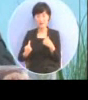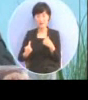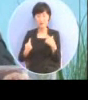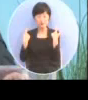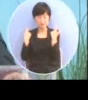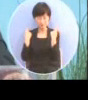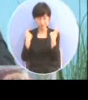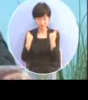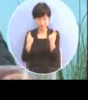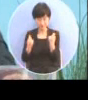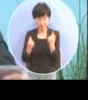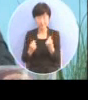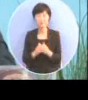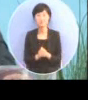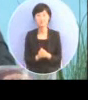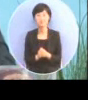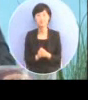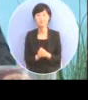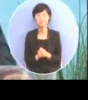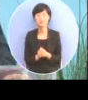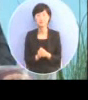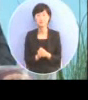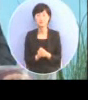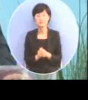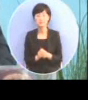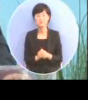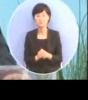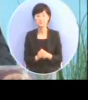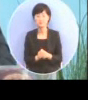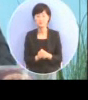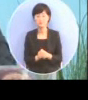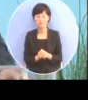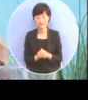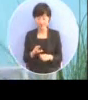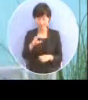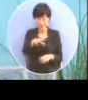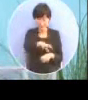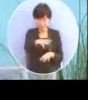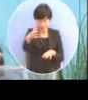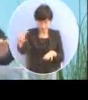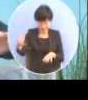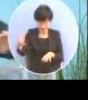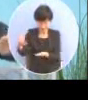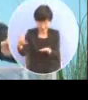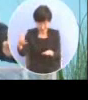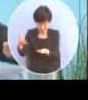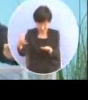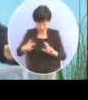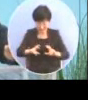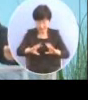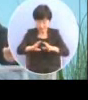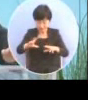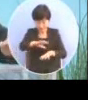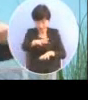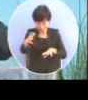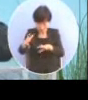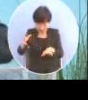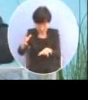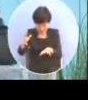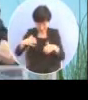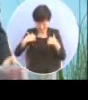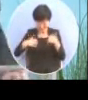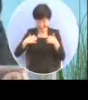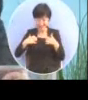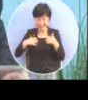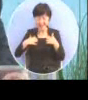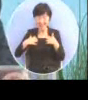sờ vào cục vàng đó rồi lại trở vào nhà. 기쁘거든요. 또 들어가서 이렇게 만져보고 또 들어가. Ông